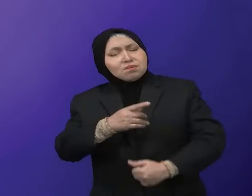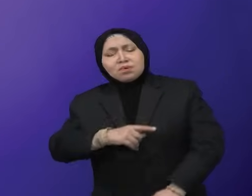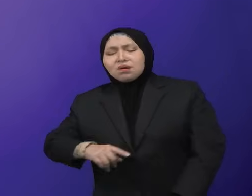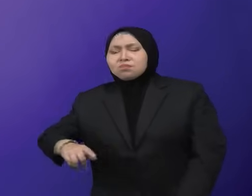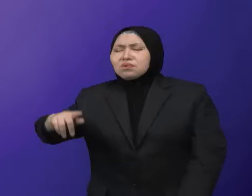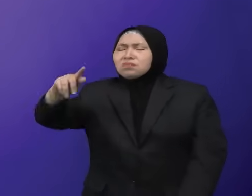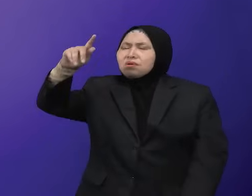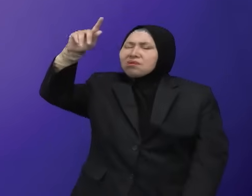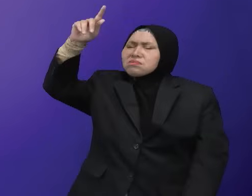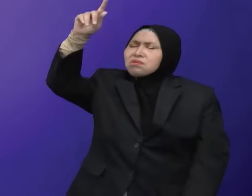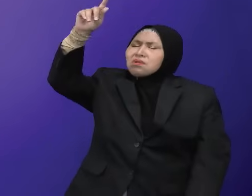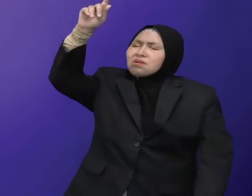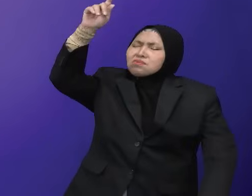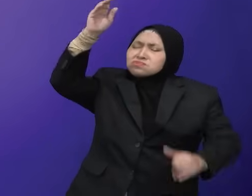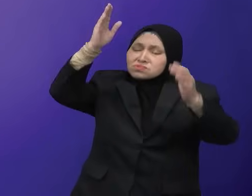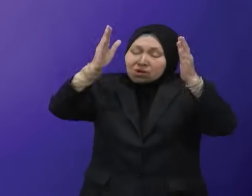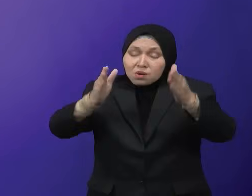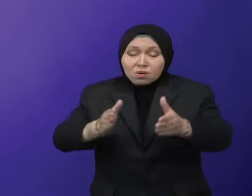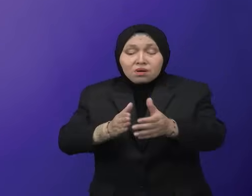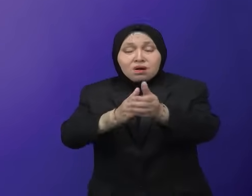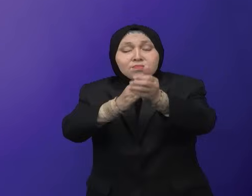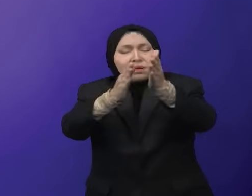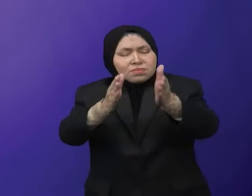لدنك وليا